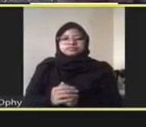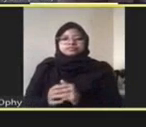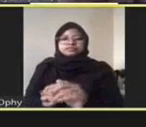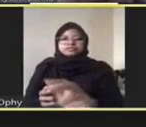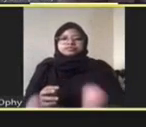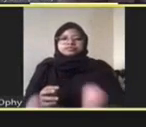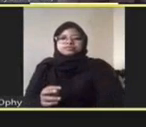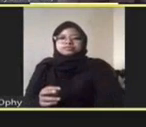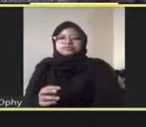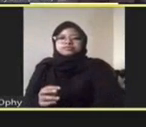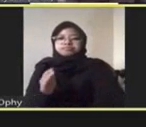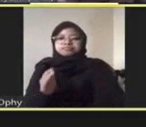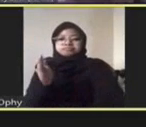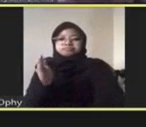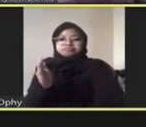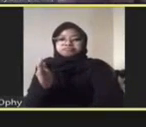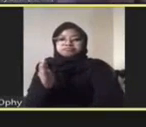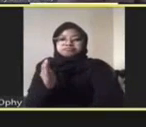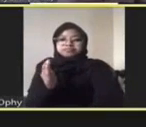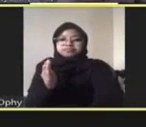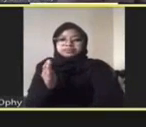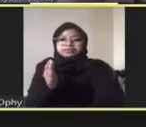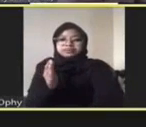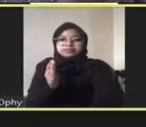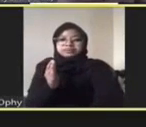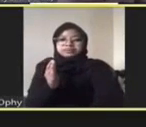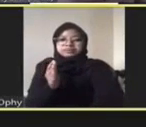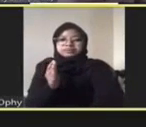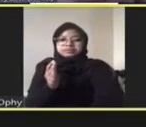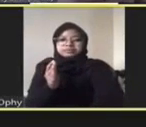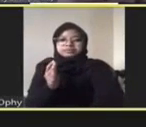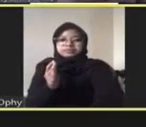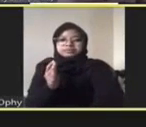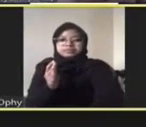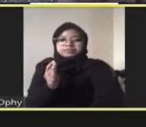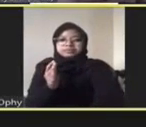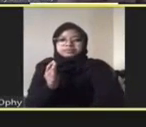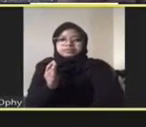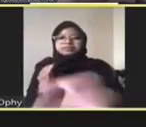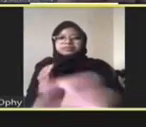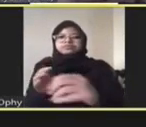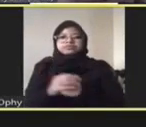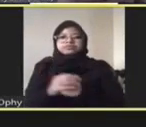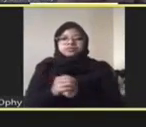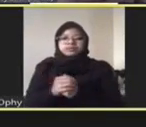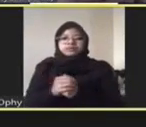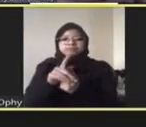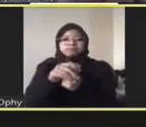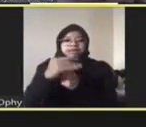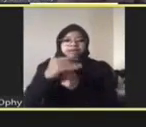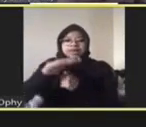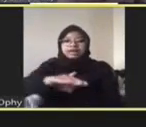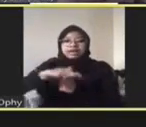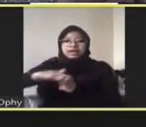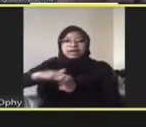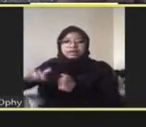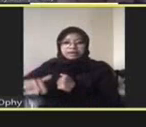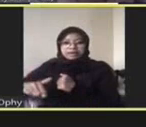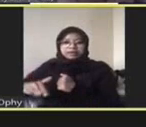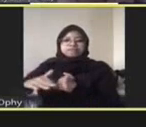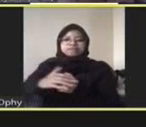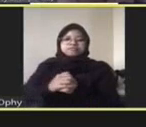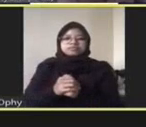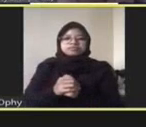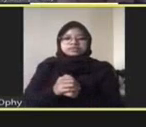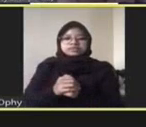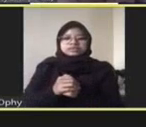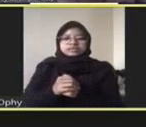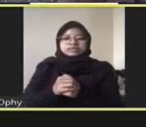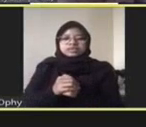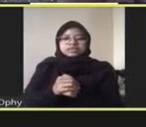Next lagi. Ini adalah untuk siswa. Siswa itu